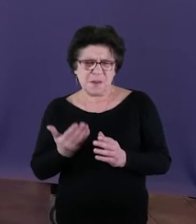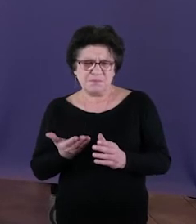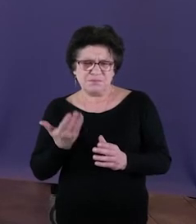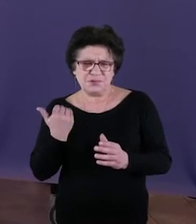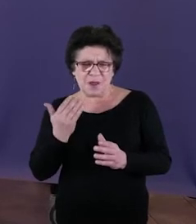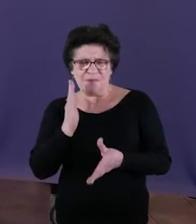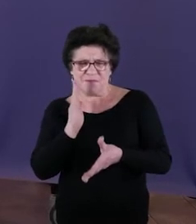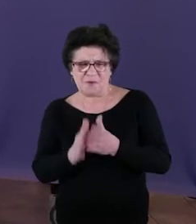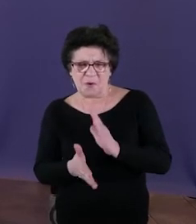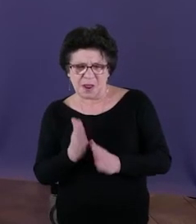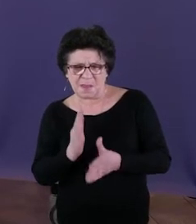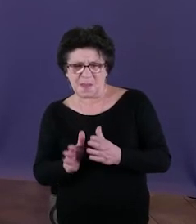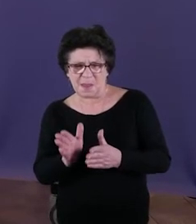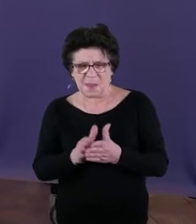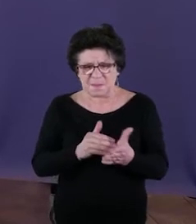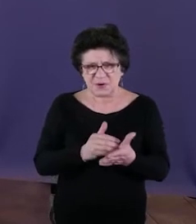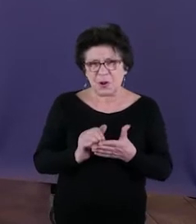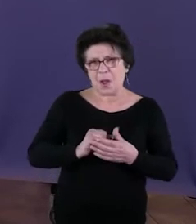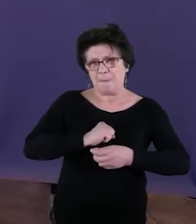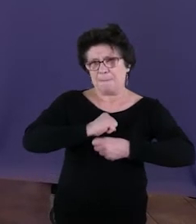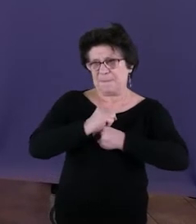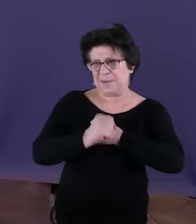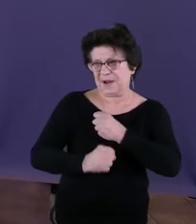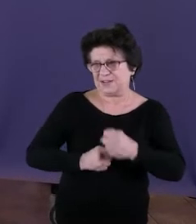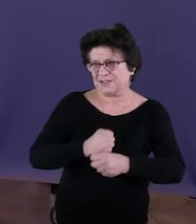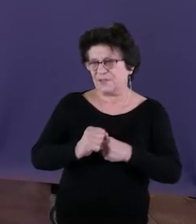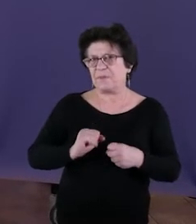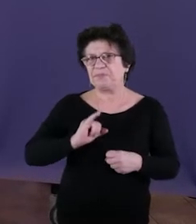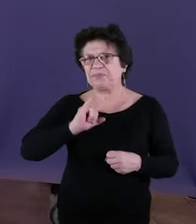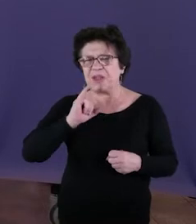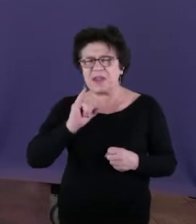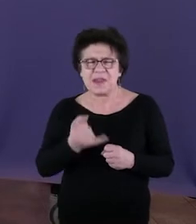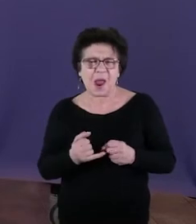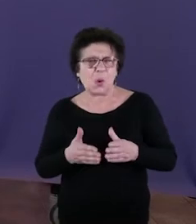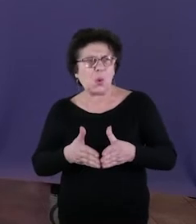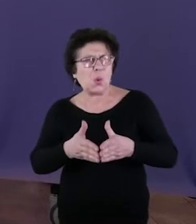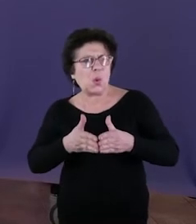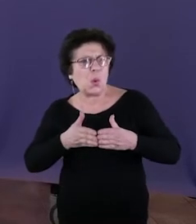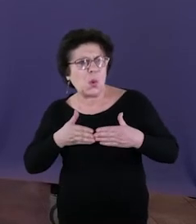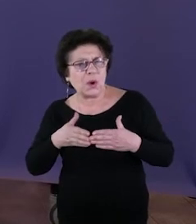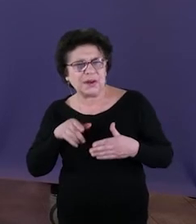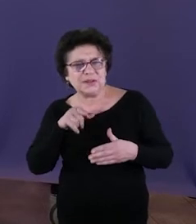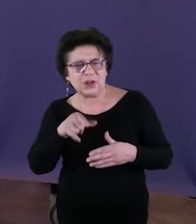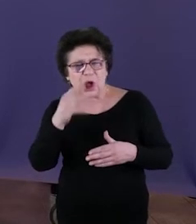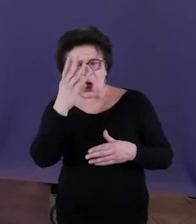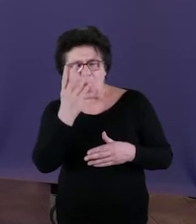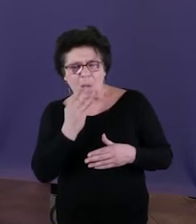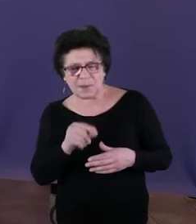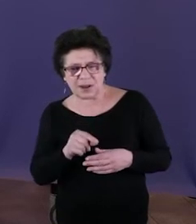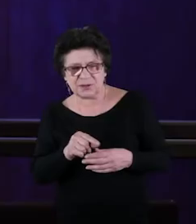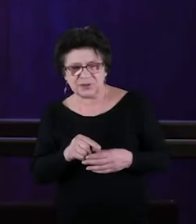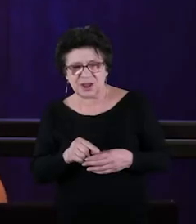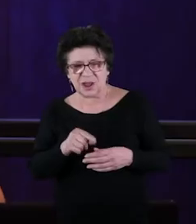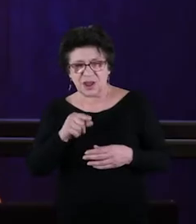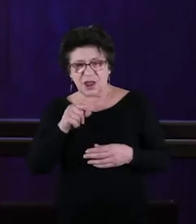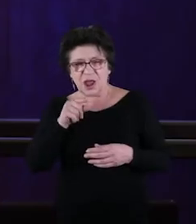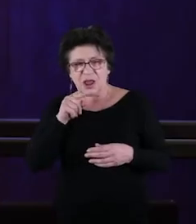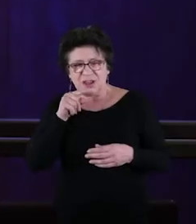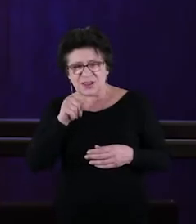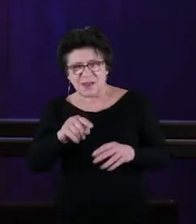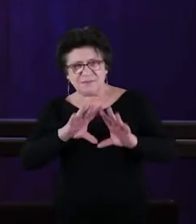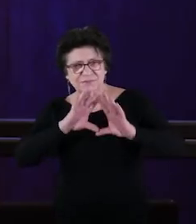opracowało takie dyrektywy związane z ukrywaniem dzieł sztuki Ale te wszystkie dyrektywy i te